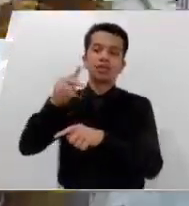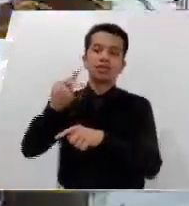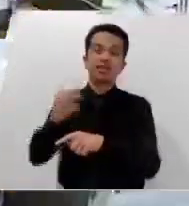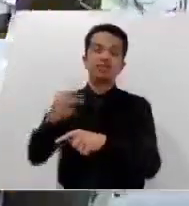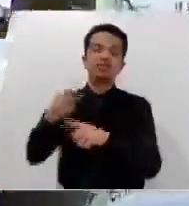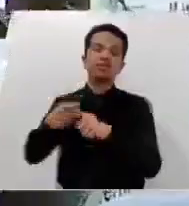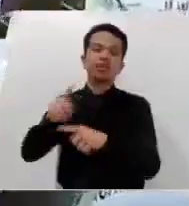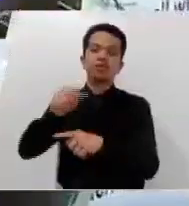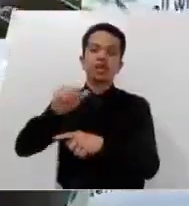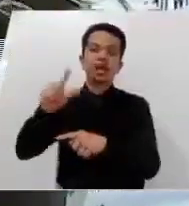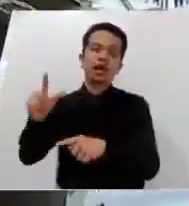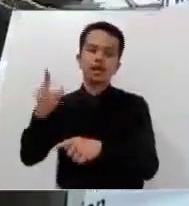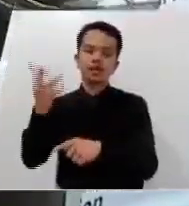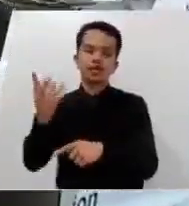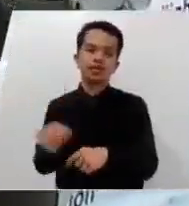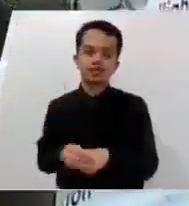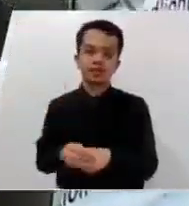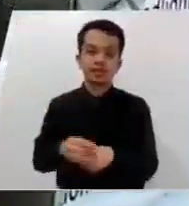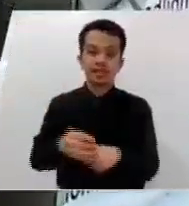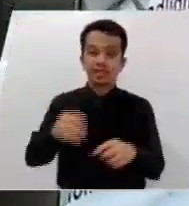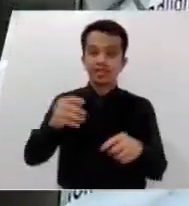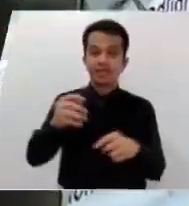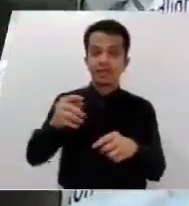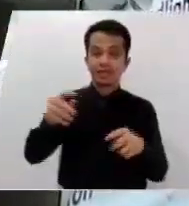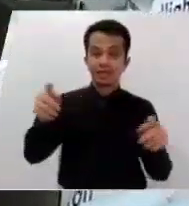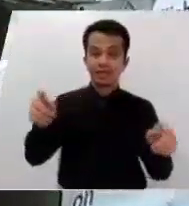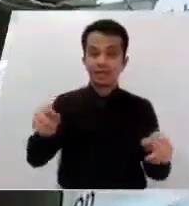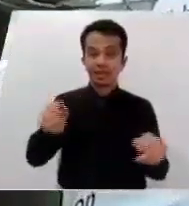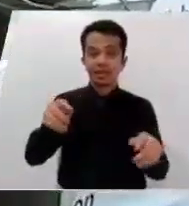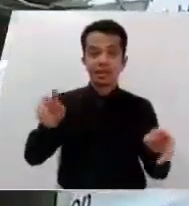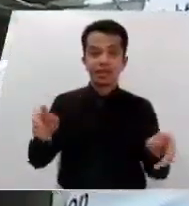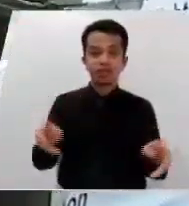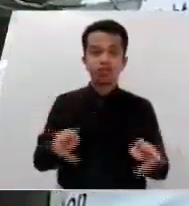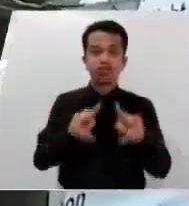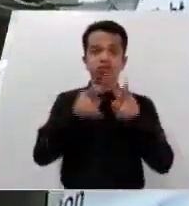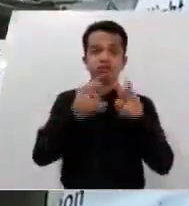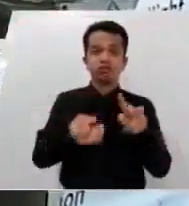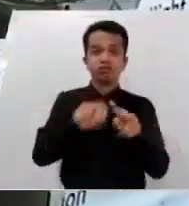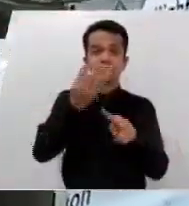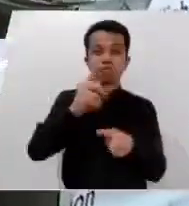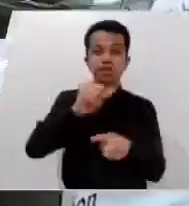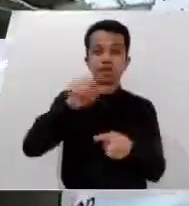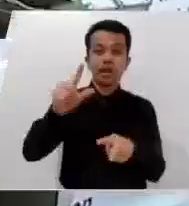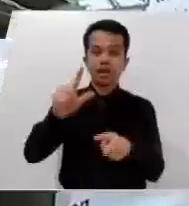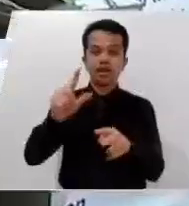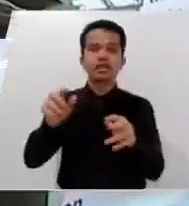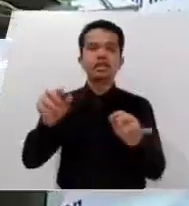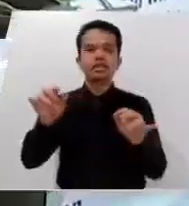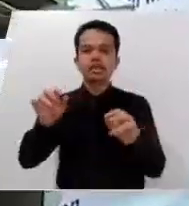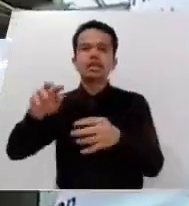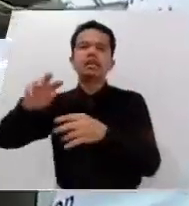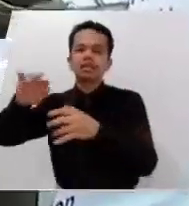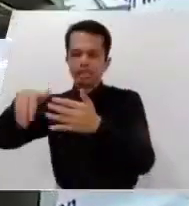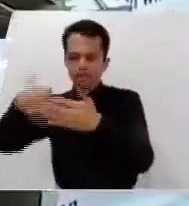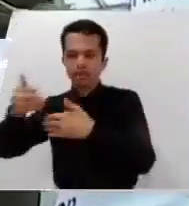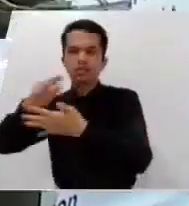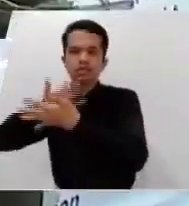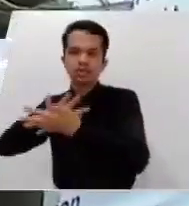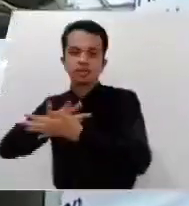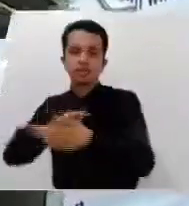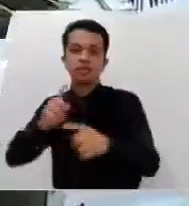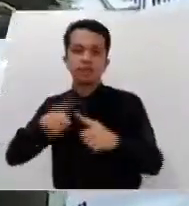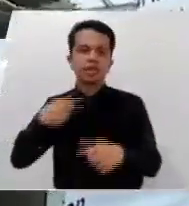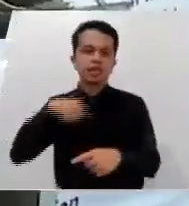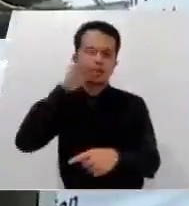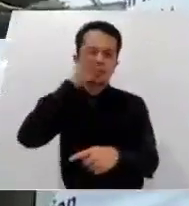Batangas. Yung pagputok ng bulkan, na benamanuhan na po kami doon. Then ang pandemic is second na lang po. Pero bilang Pilipino, hindi na namin iniisip